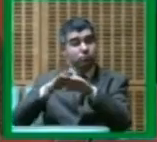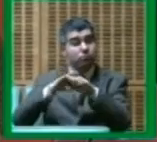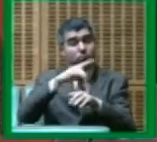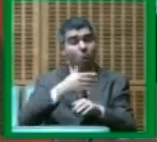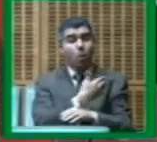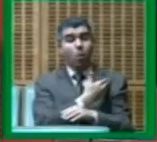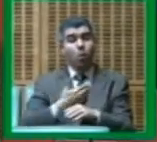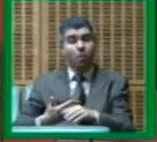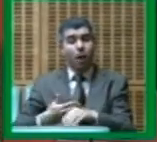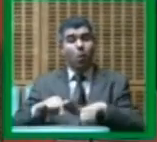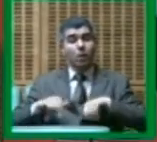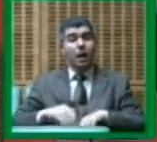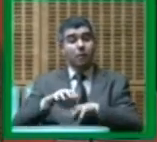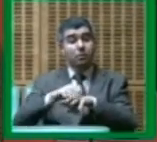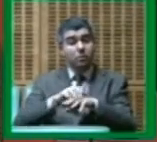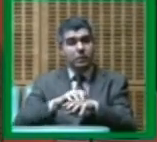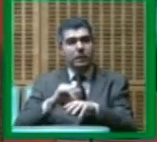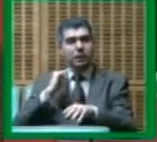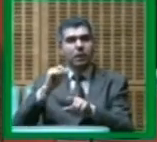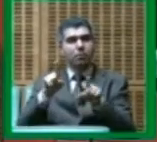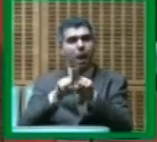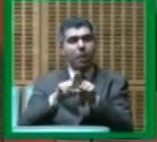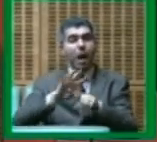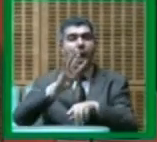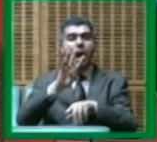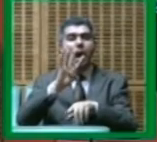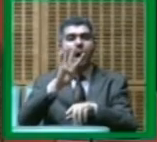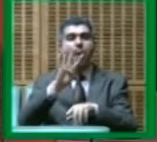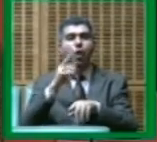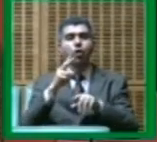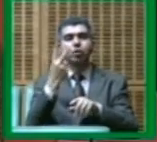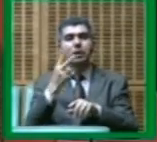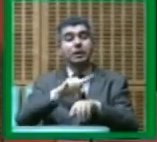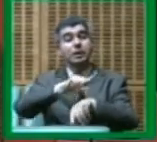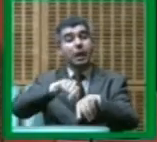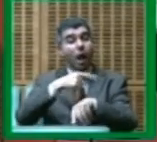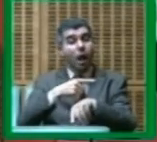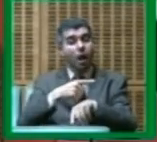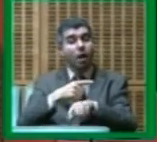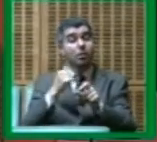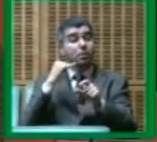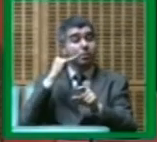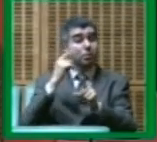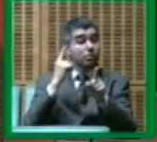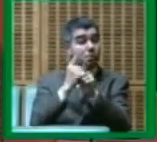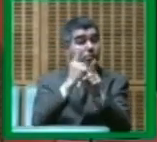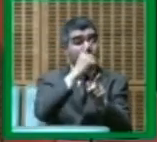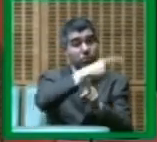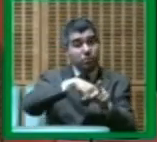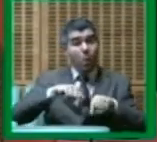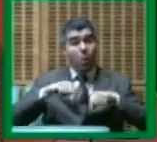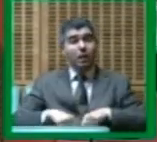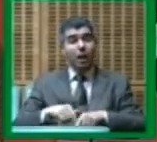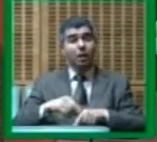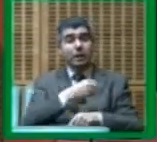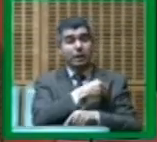الحكومه وزاره الداخليه تتابع 24 ساعة وحتى محليا، انا كنت في اتصال مع الوزراء، حتى وزاره السكنه والصحه، وزارة